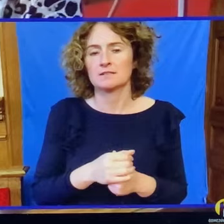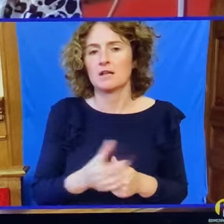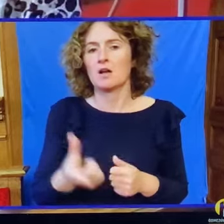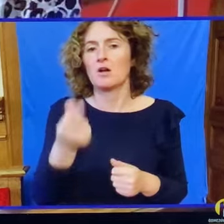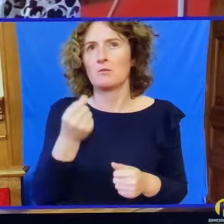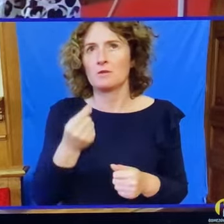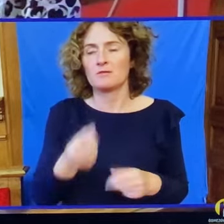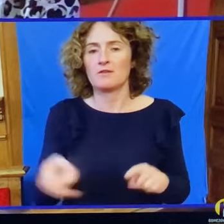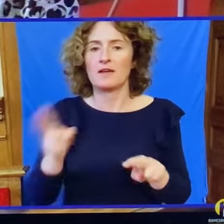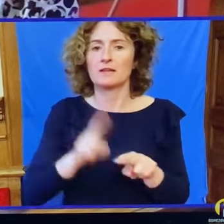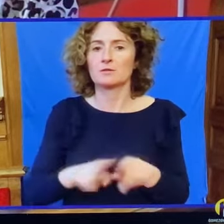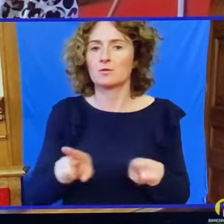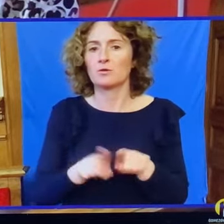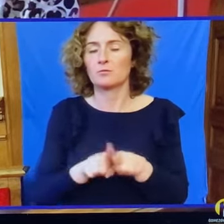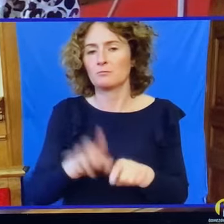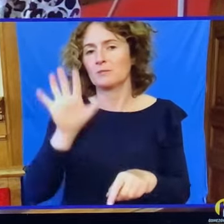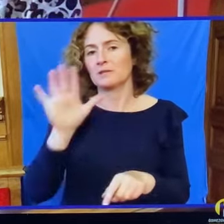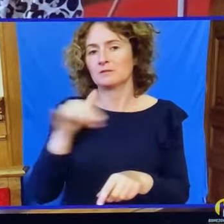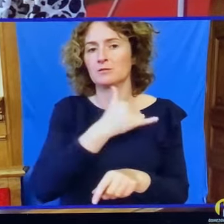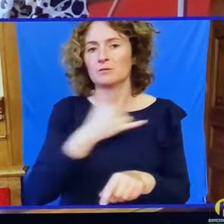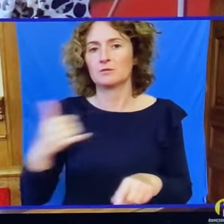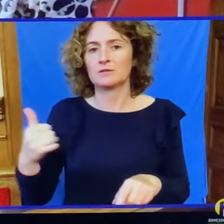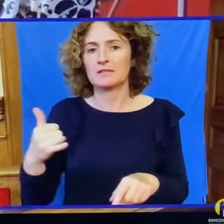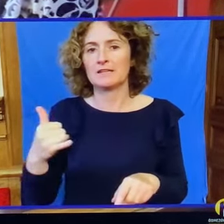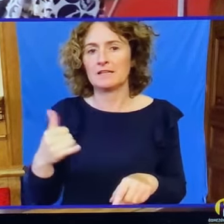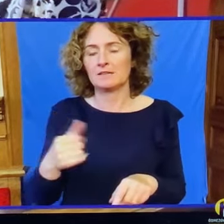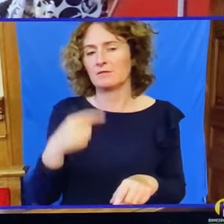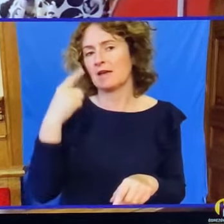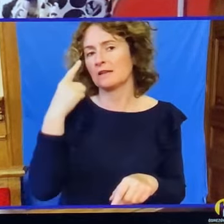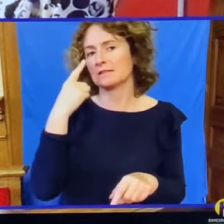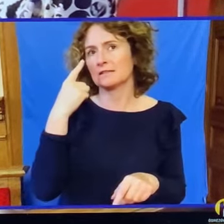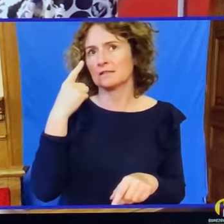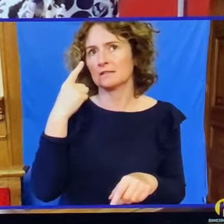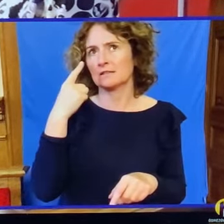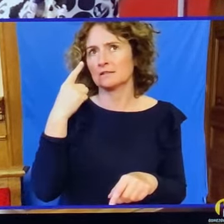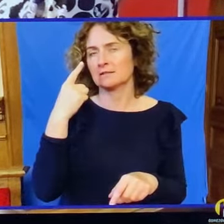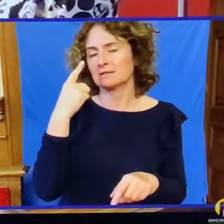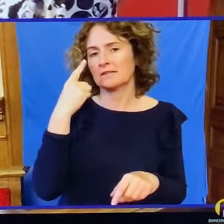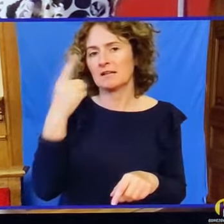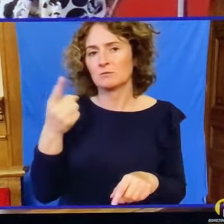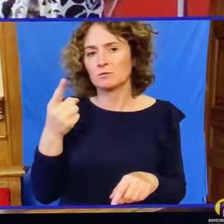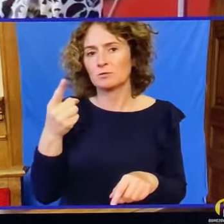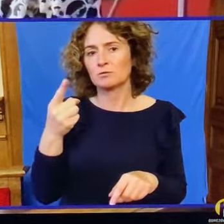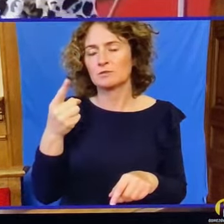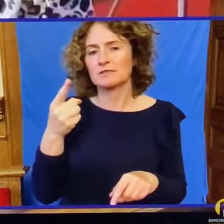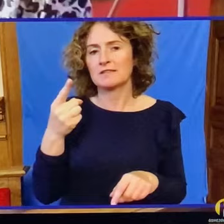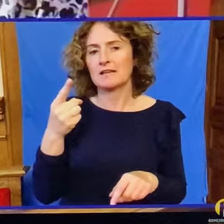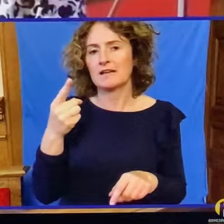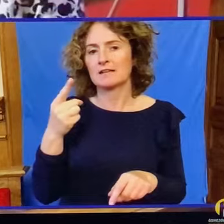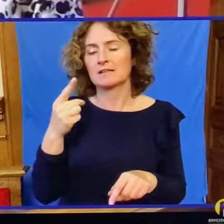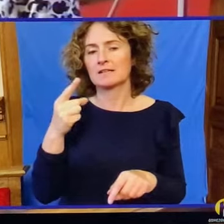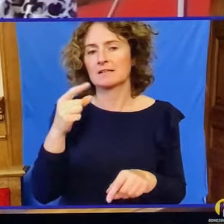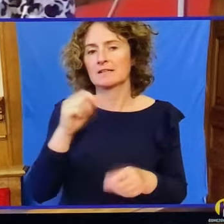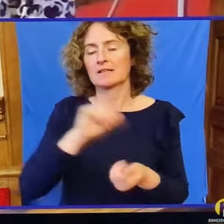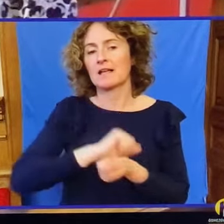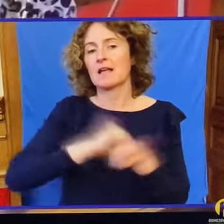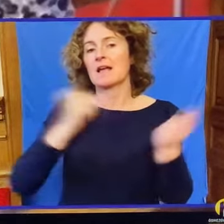5 éve képtelenek leváltani Márki-Zay Pétert. Pedig a főnök